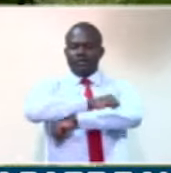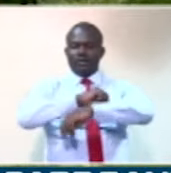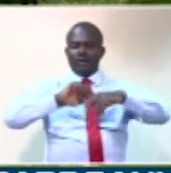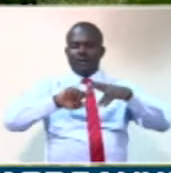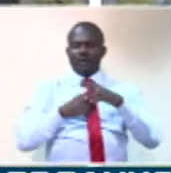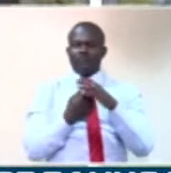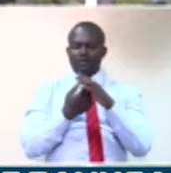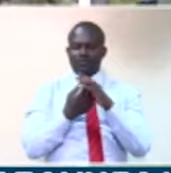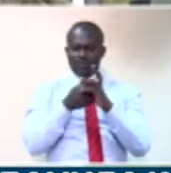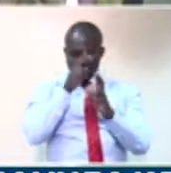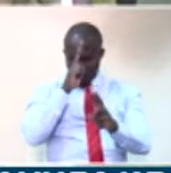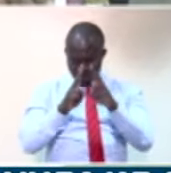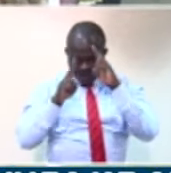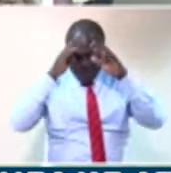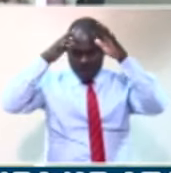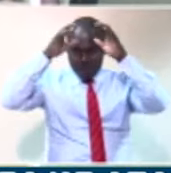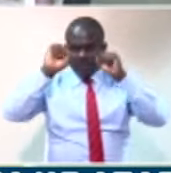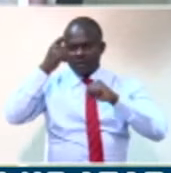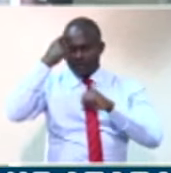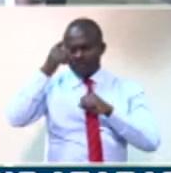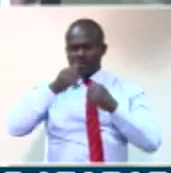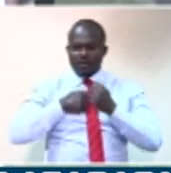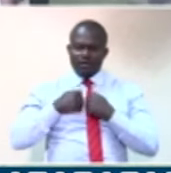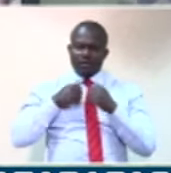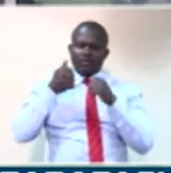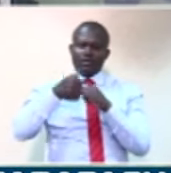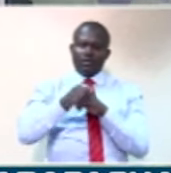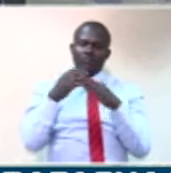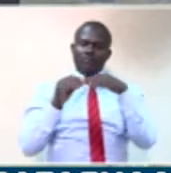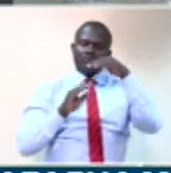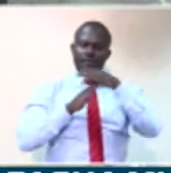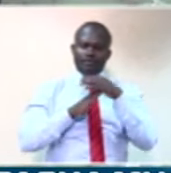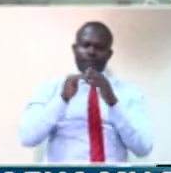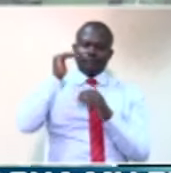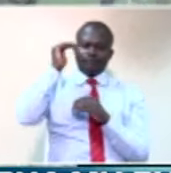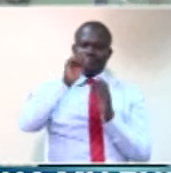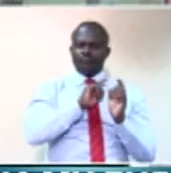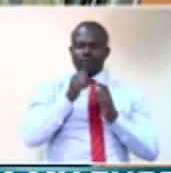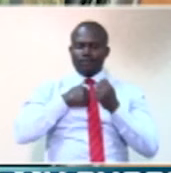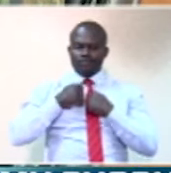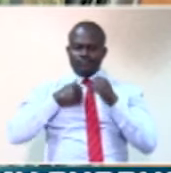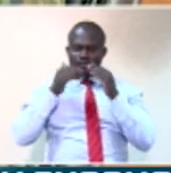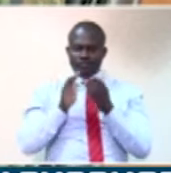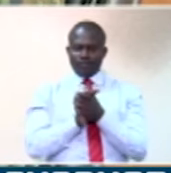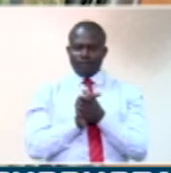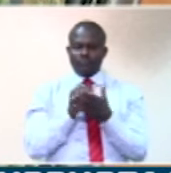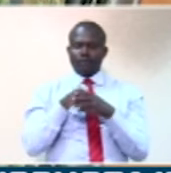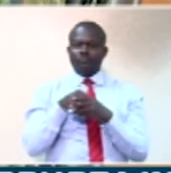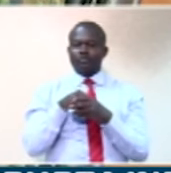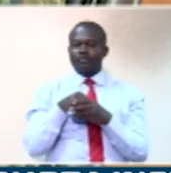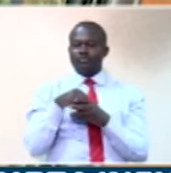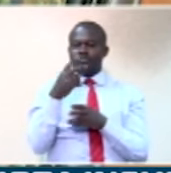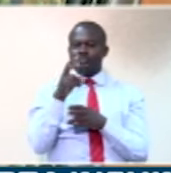ryafunguwe na nyakubahwa Perezida wa Repubulika y'u Rwanda ari nawe mugaba mukuru w'ikirenga w'ingabo z'u Rwanda